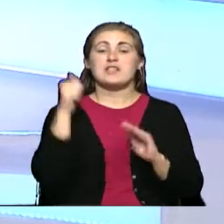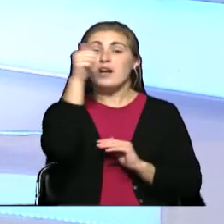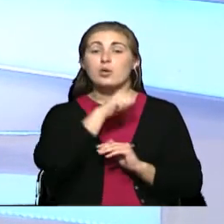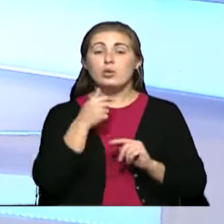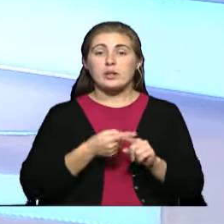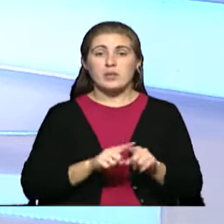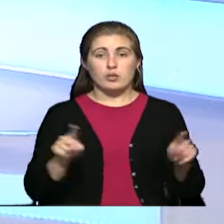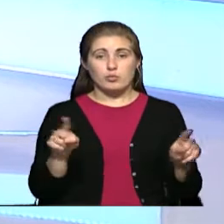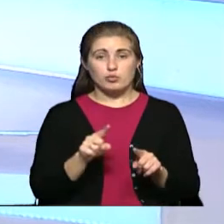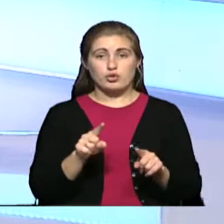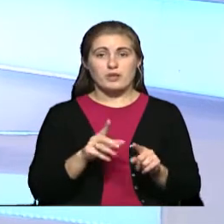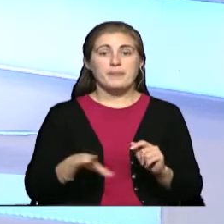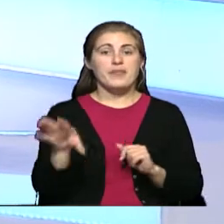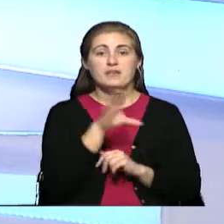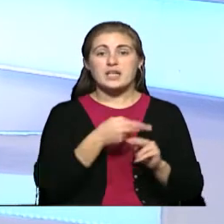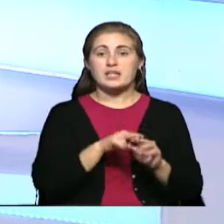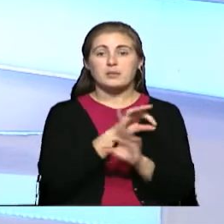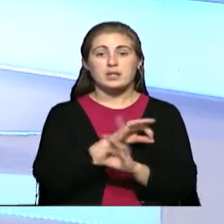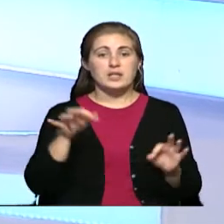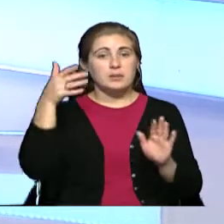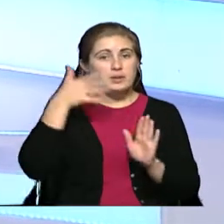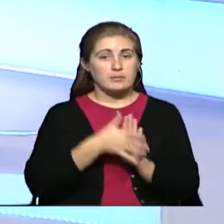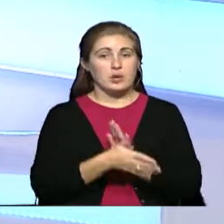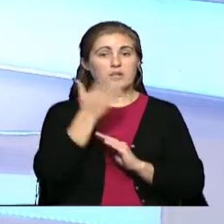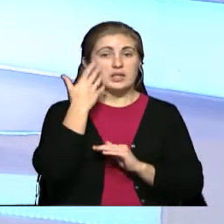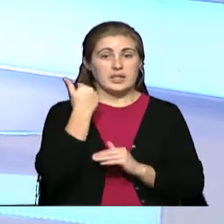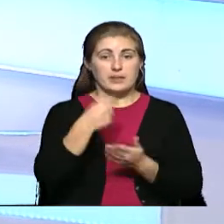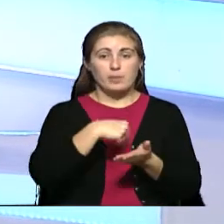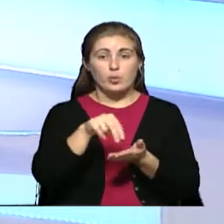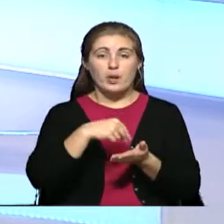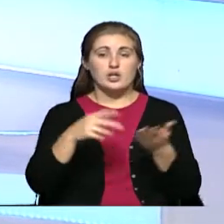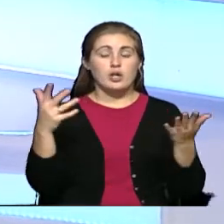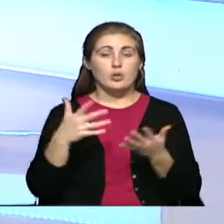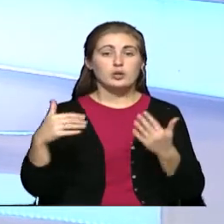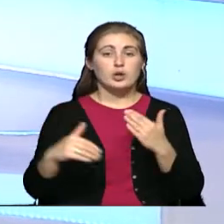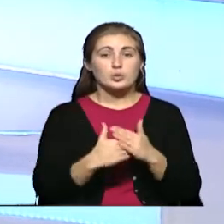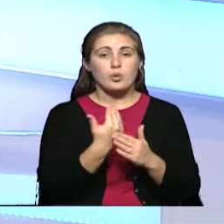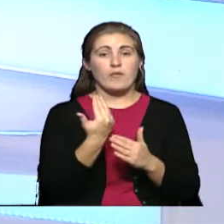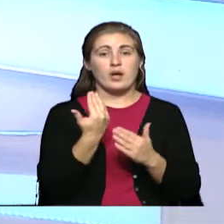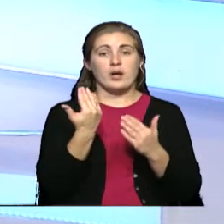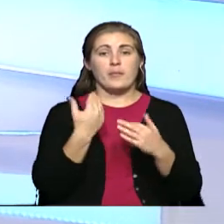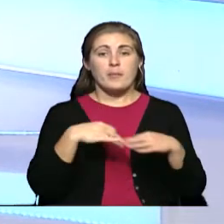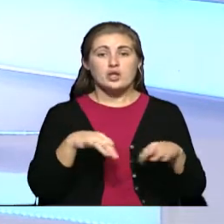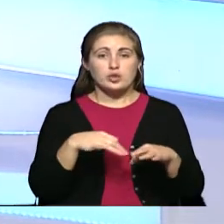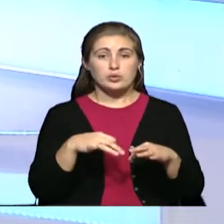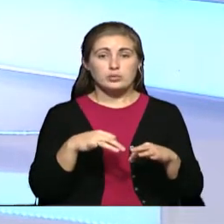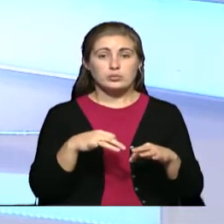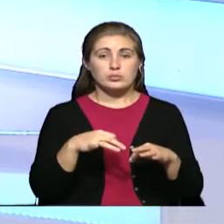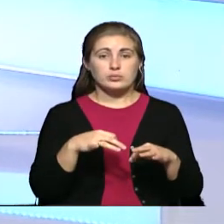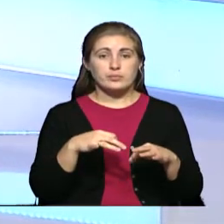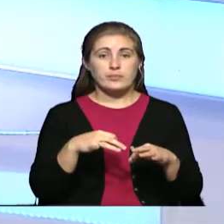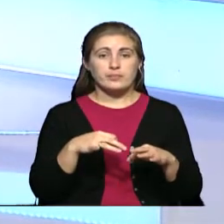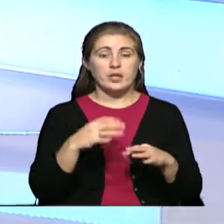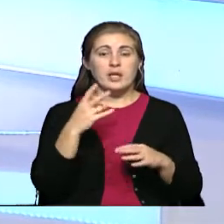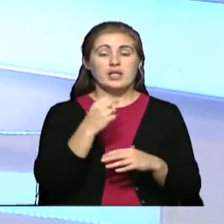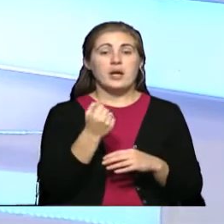что, ну, все это прекрасно понимают, когда ты даже покупаешь какую-то новую машину, у нее